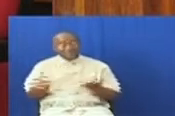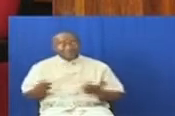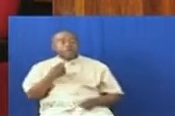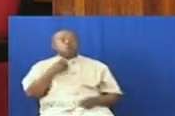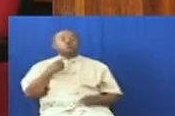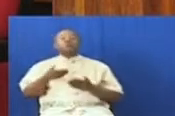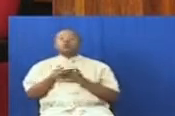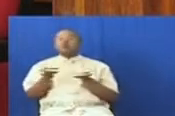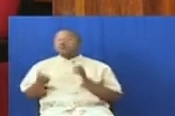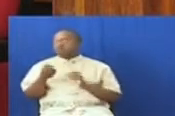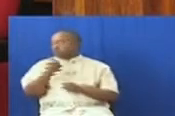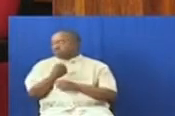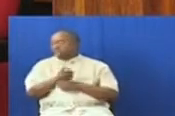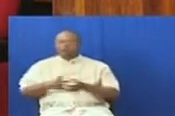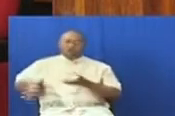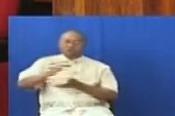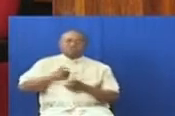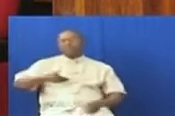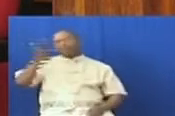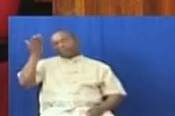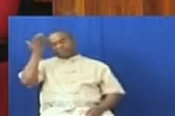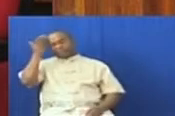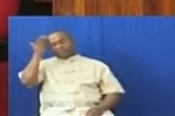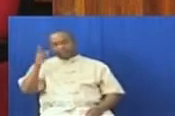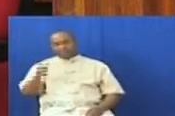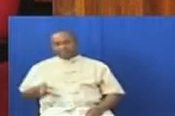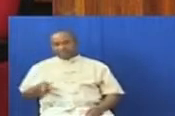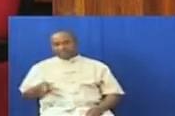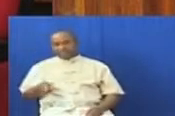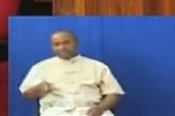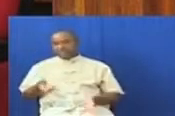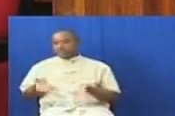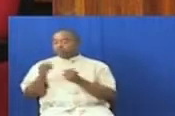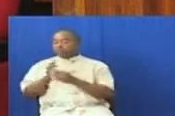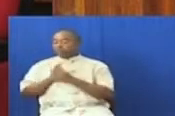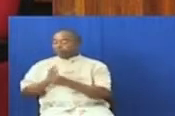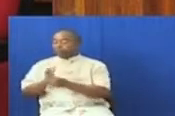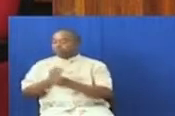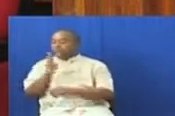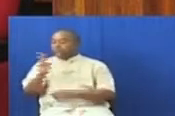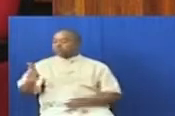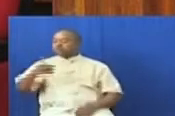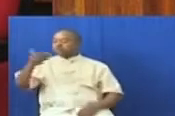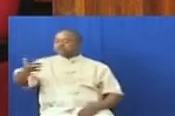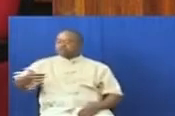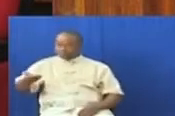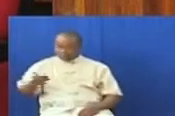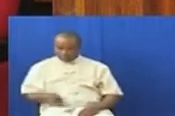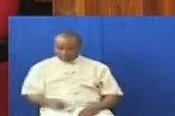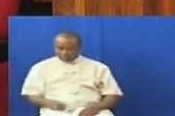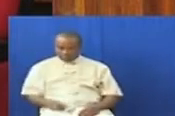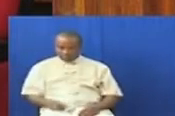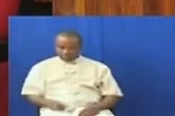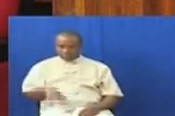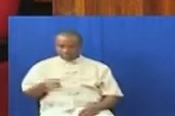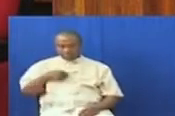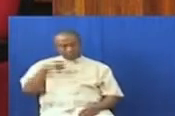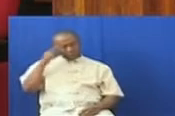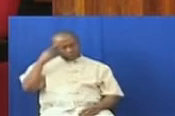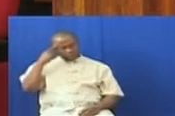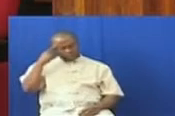anafanya vile ambavyo anaviona vinafaa ili kuendesha halmashauri ya kijiji. Nadhani katika